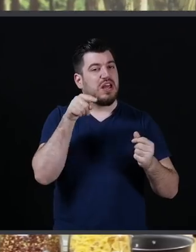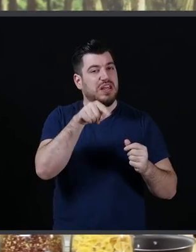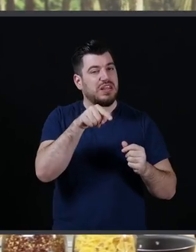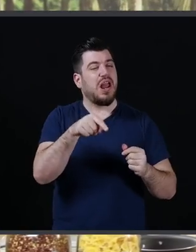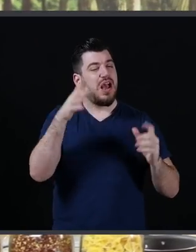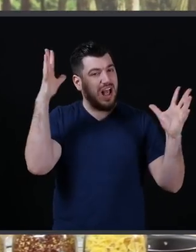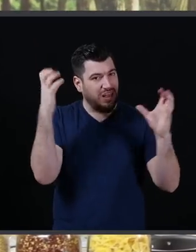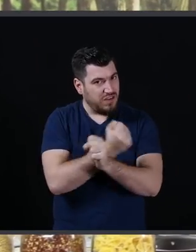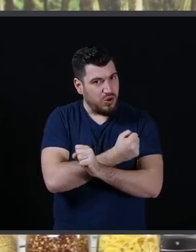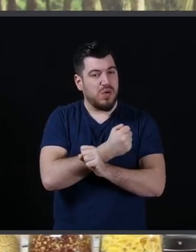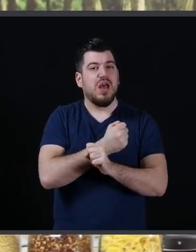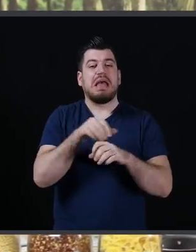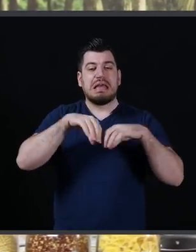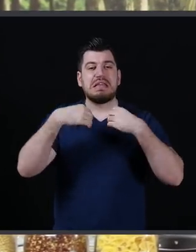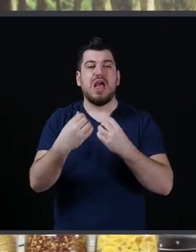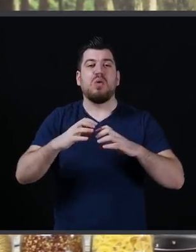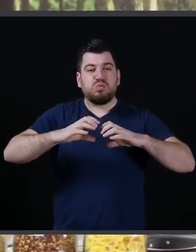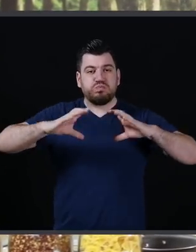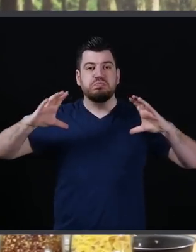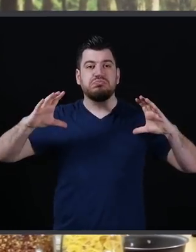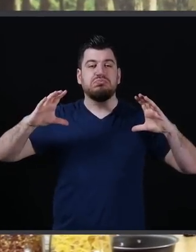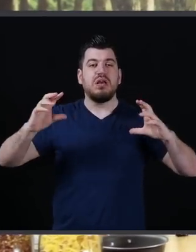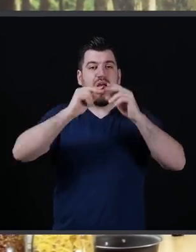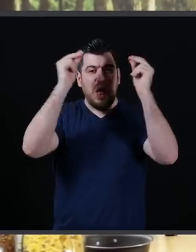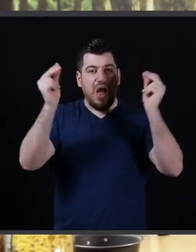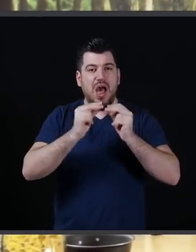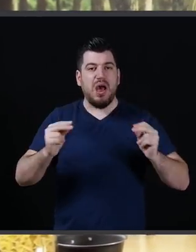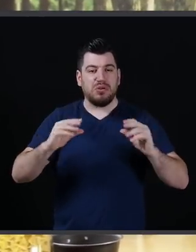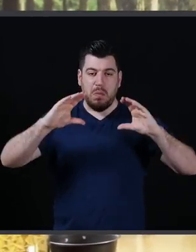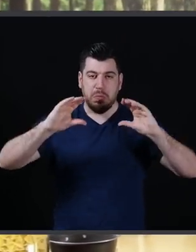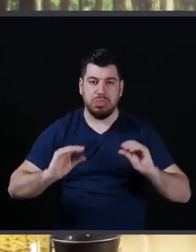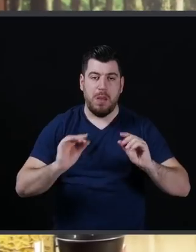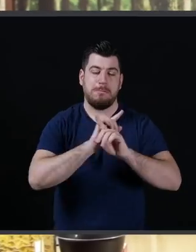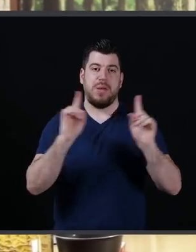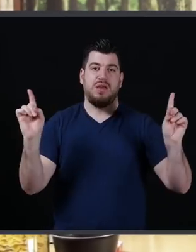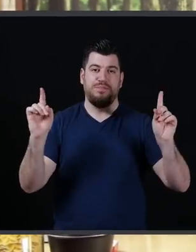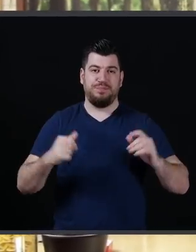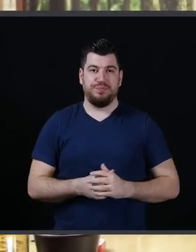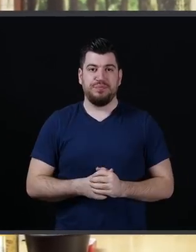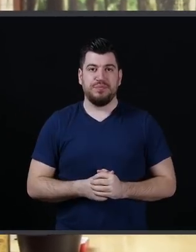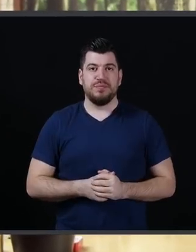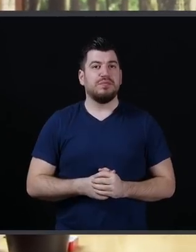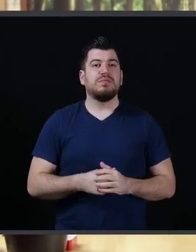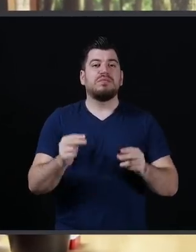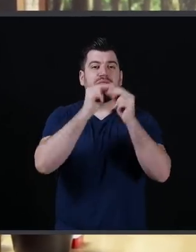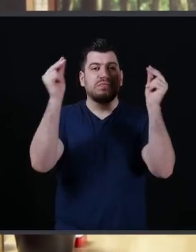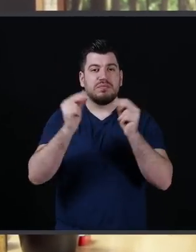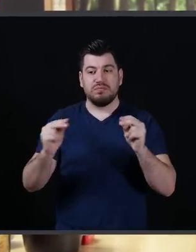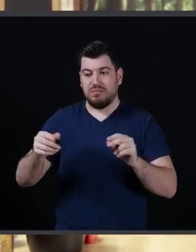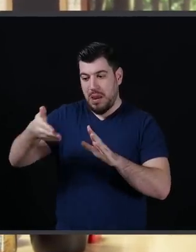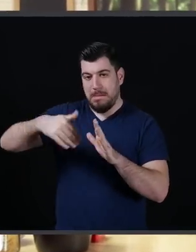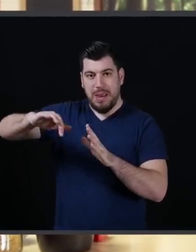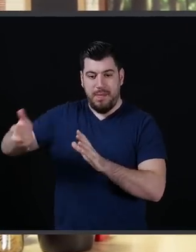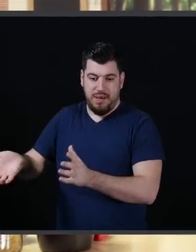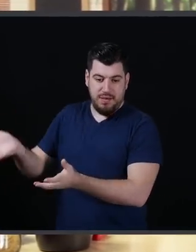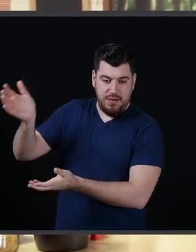μόνος τρόπος για να κρατήσουμε Φουσκωτό το κέικ μας Και να μην πέσει σε όγκο Άρα έτσι όπως είναι θα ρίξω όλο